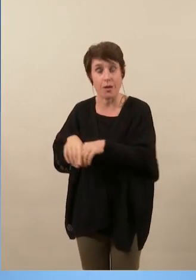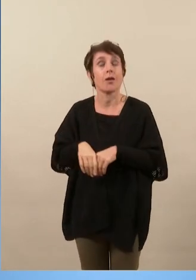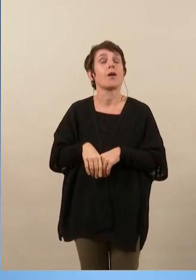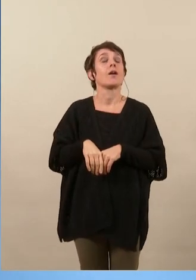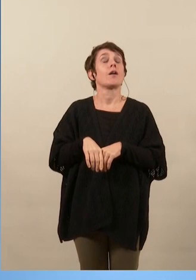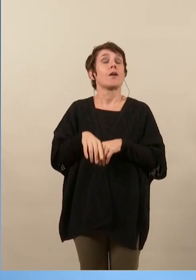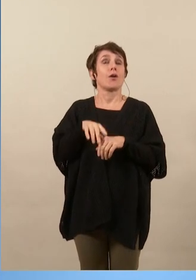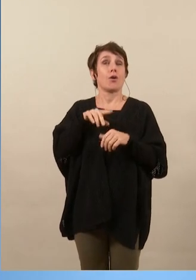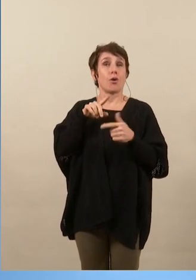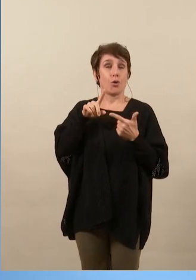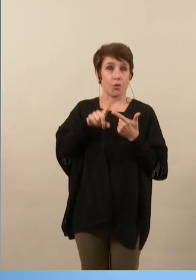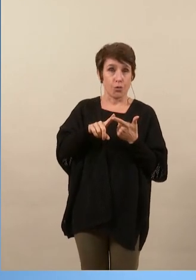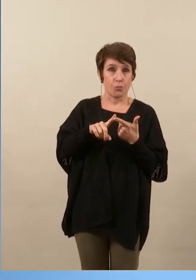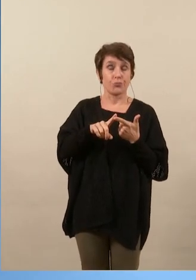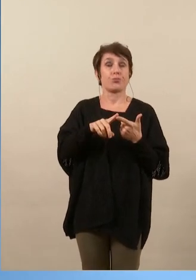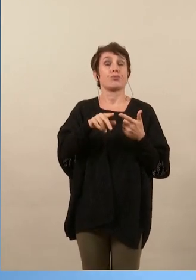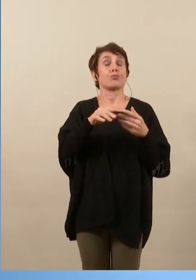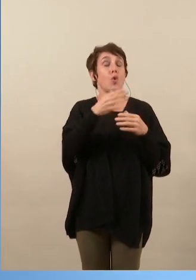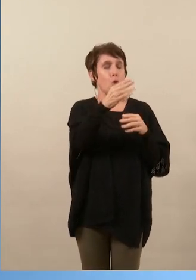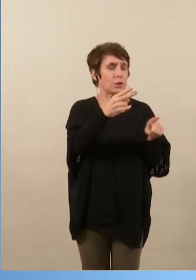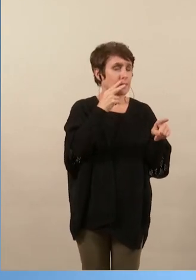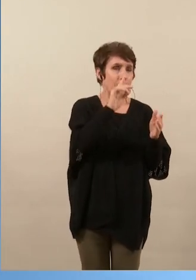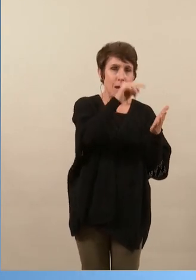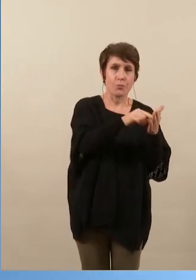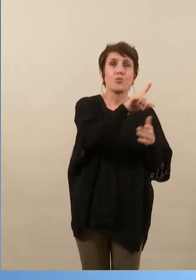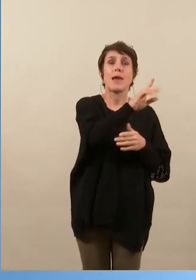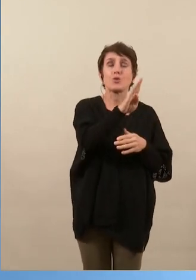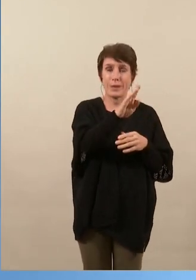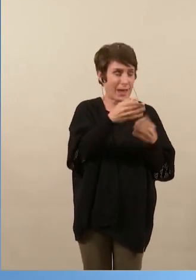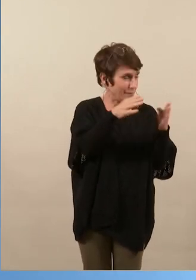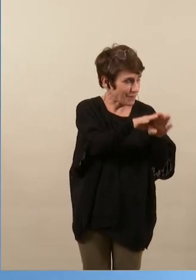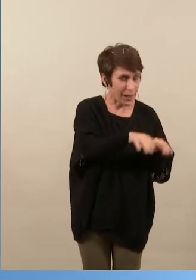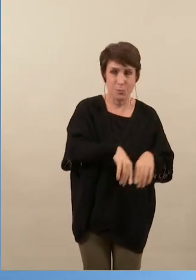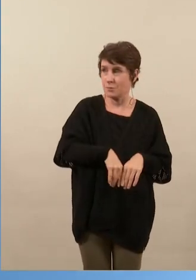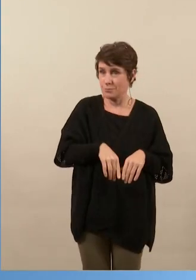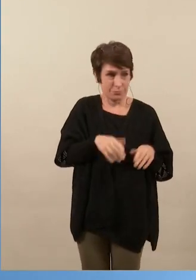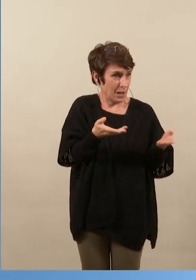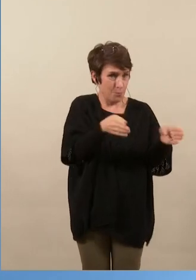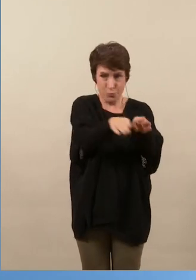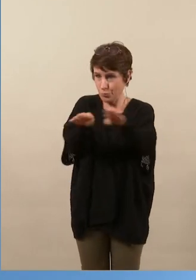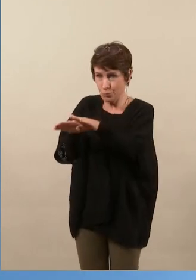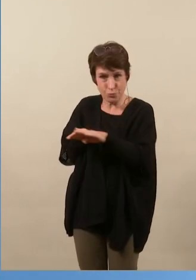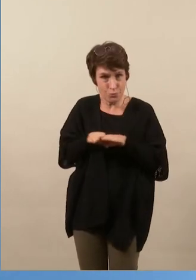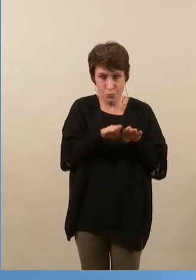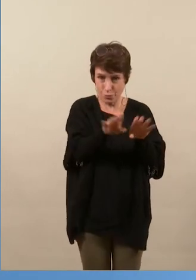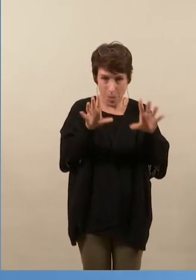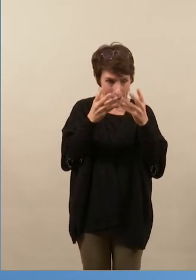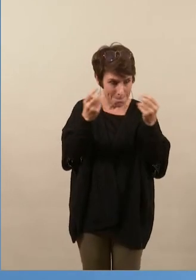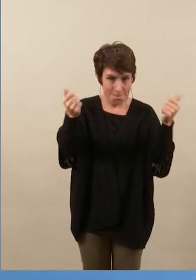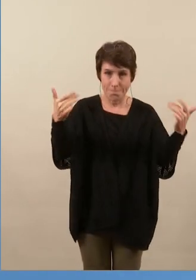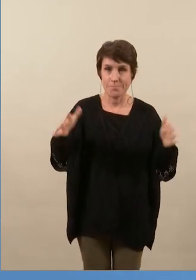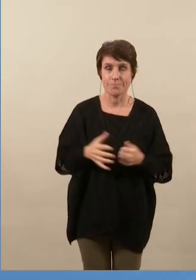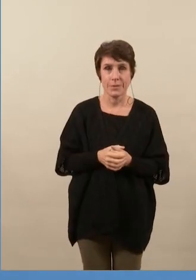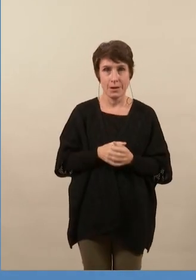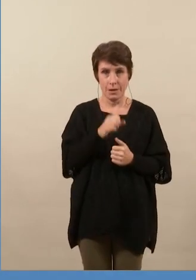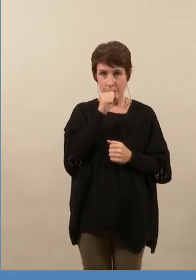marché à l'Arlequin dont le bureau de tabac à La Bruyère plus de commerce de proximité